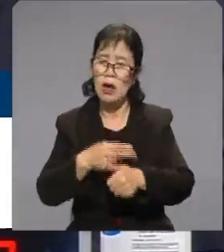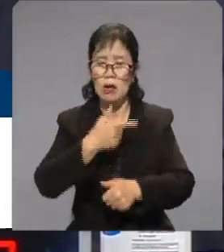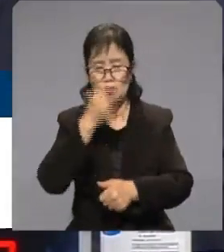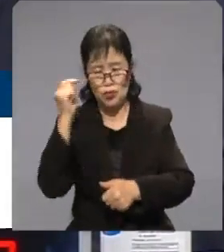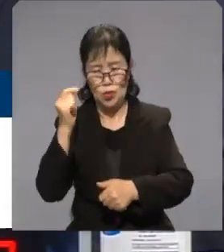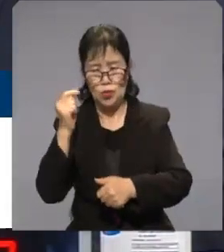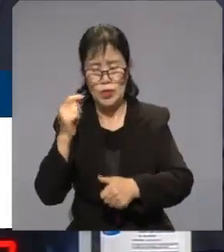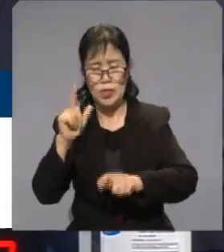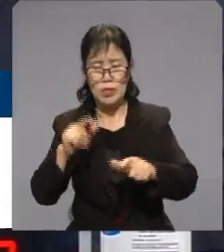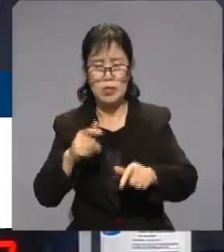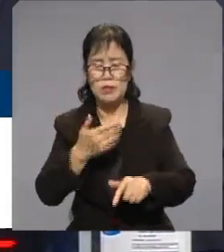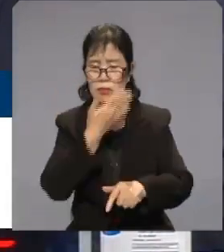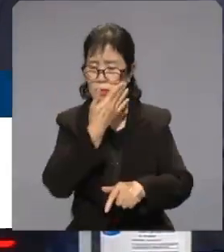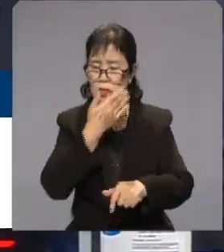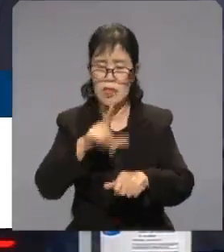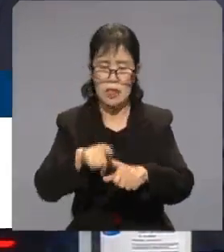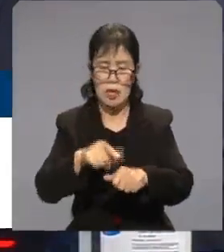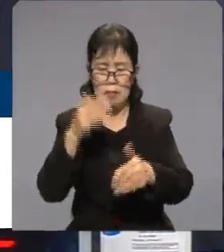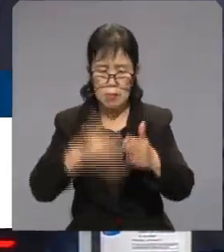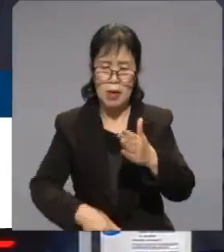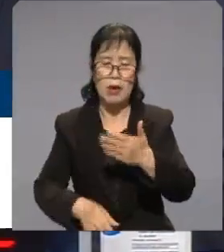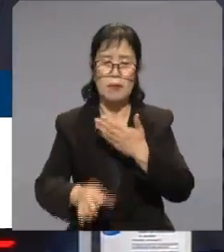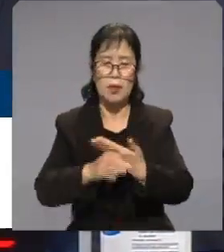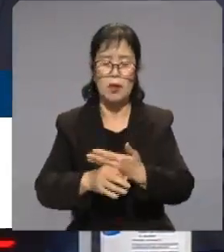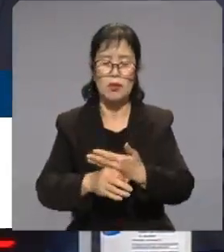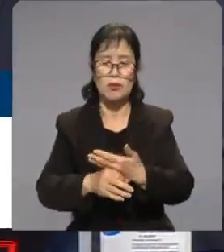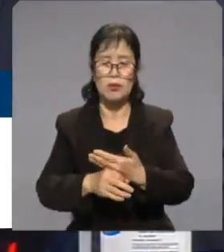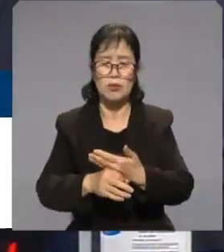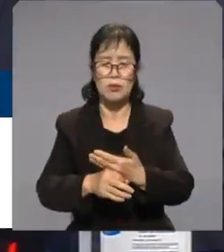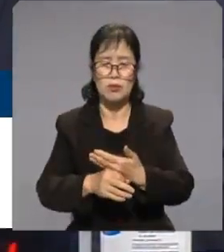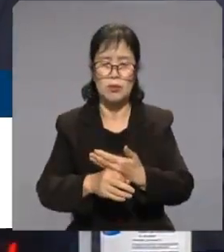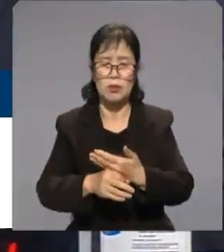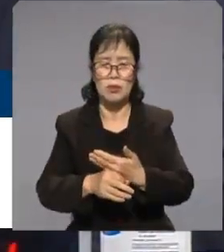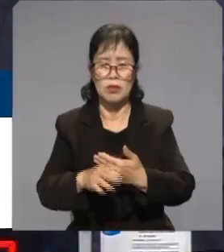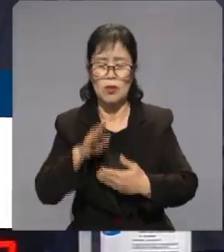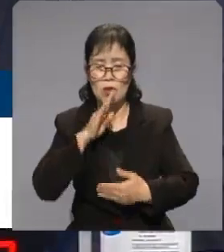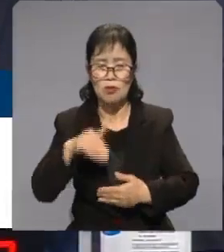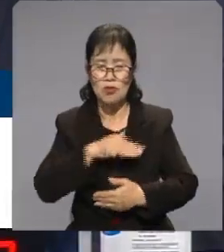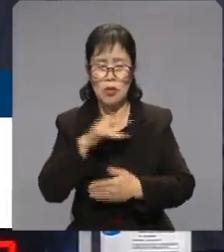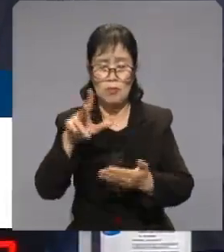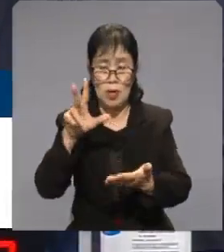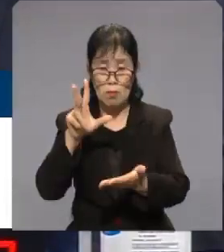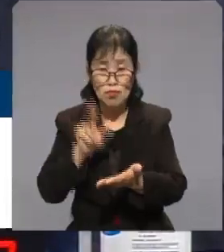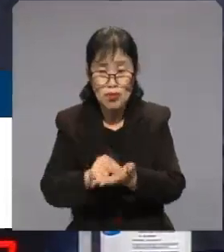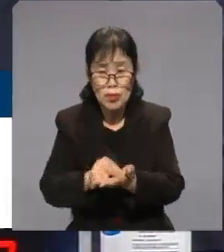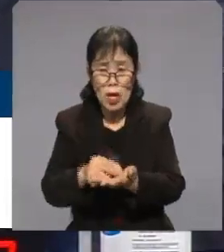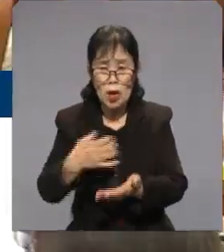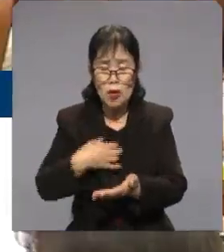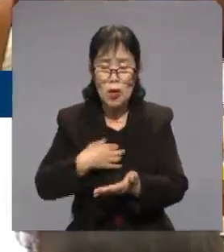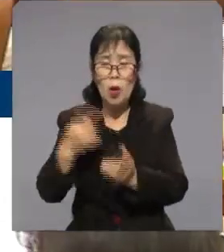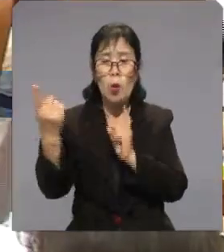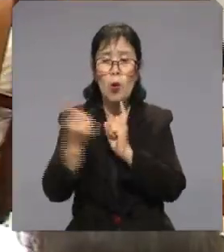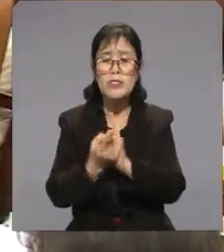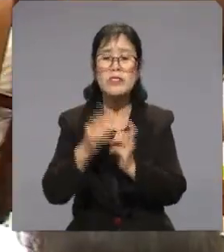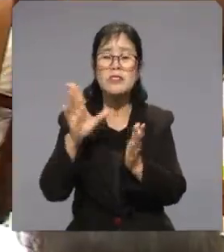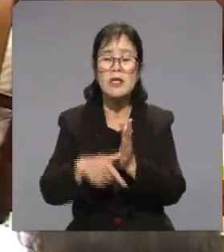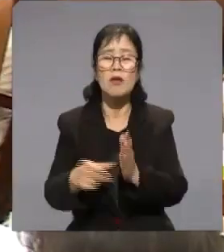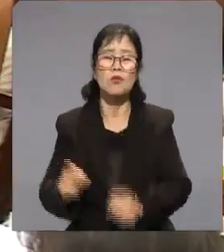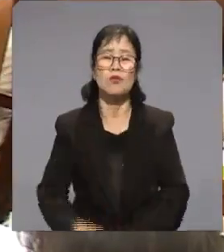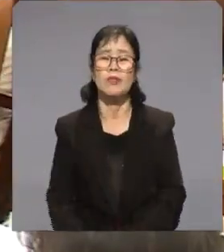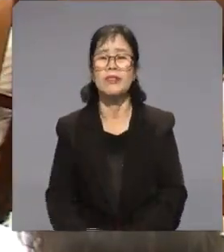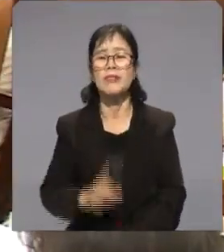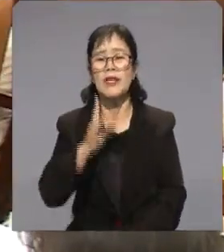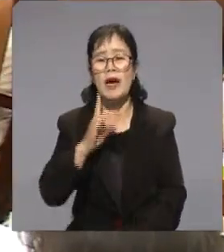지금 골든타임을 놓쳐버리면 회색 코뿔소가 정말 우리 앞에 다가왔을 때는.